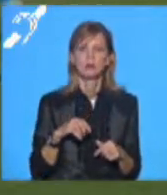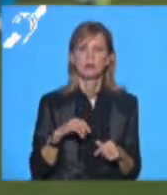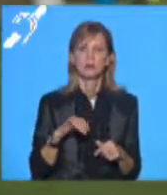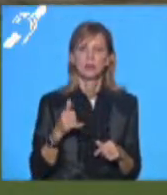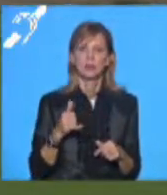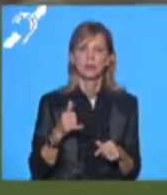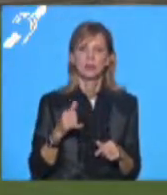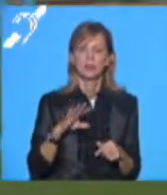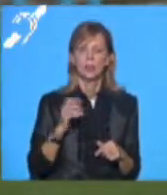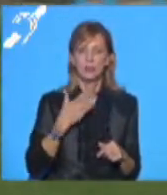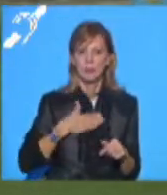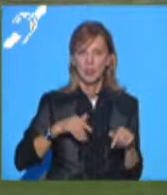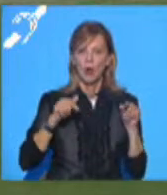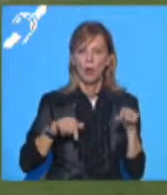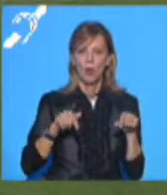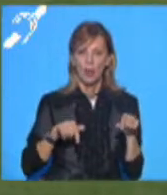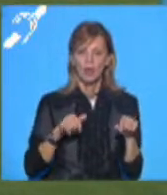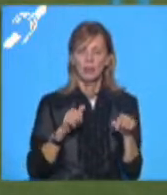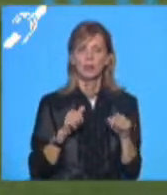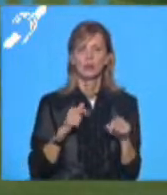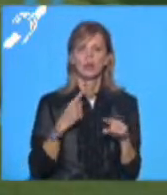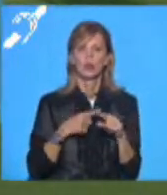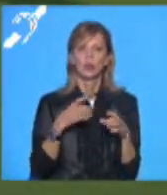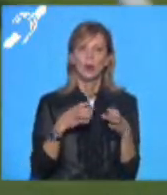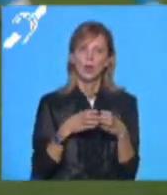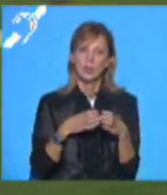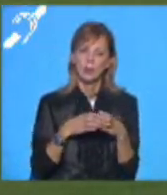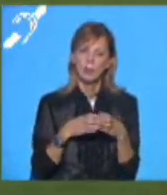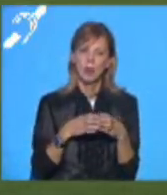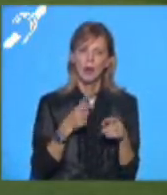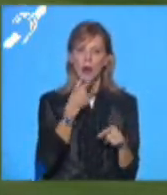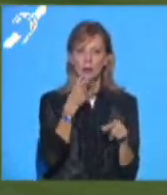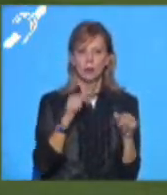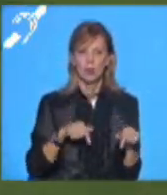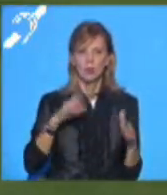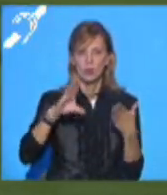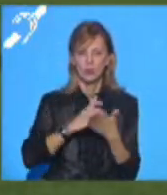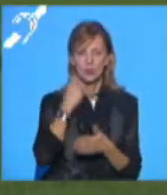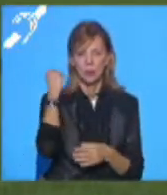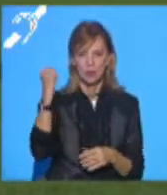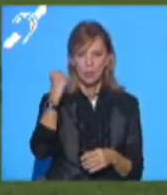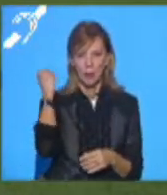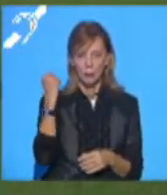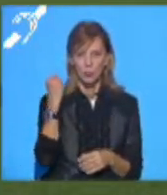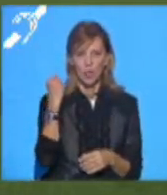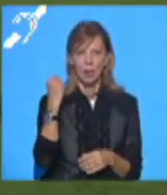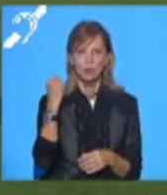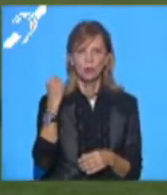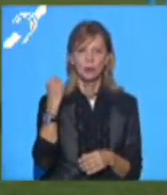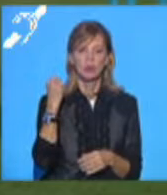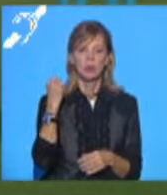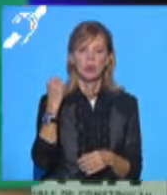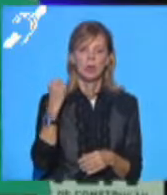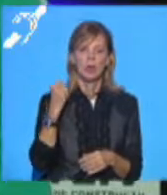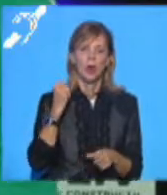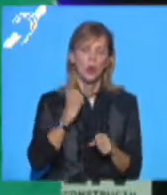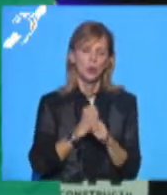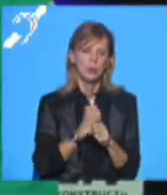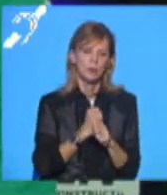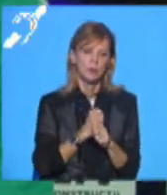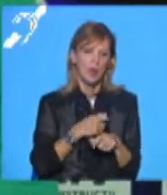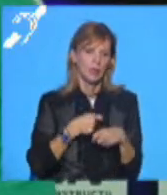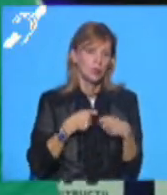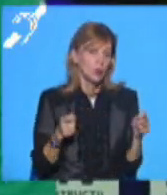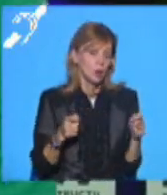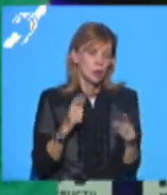ce eu vreau să fac cu, adică anul ăsta, să câștig campionatul. O să fac tot